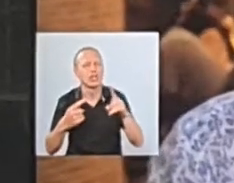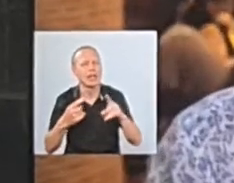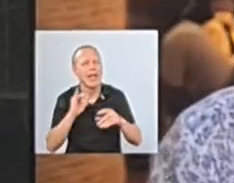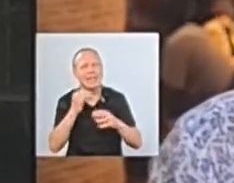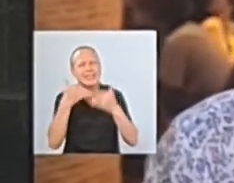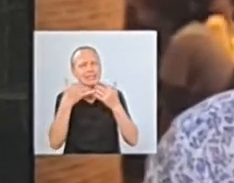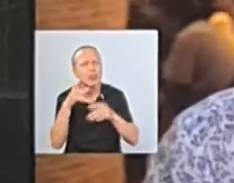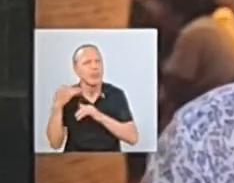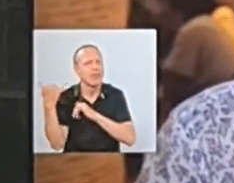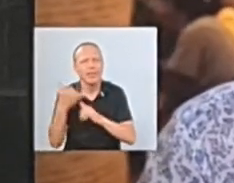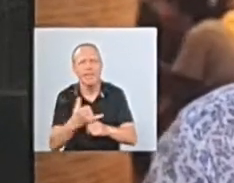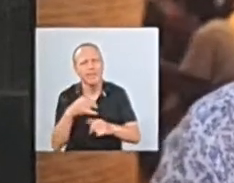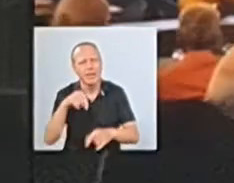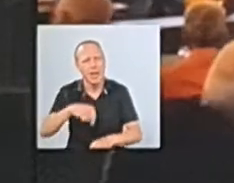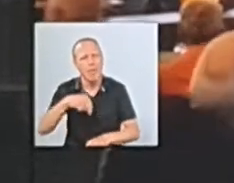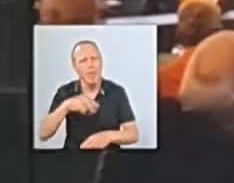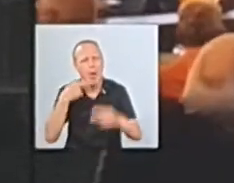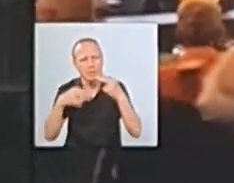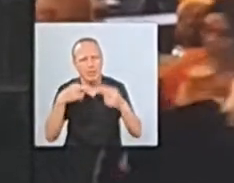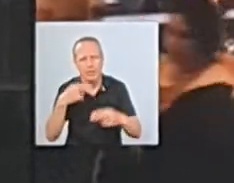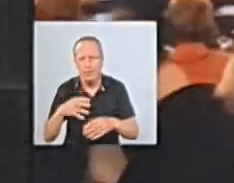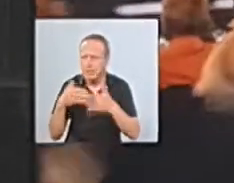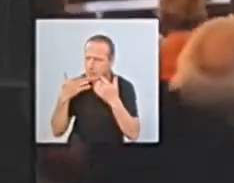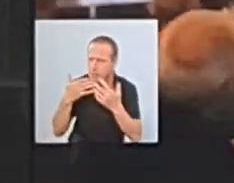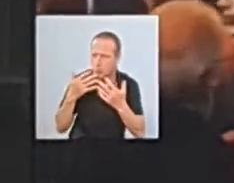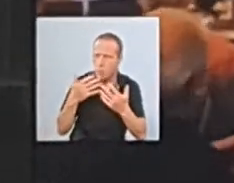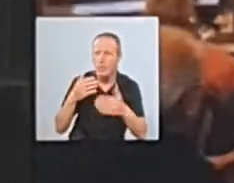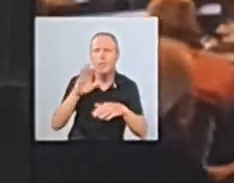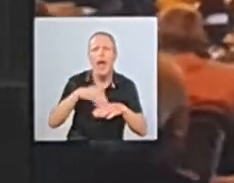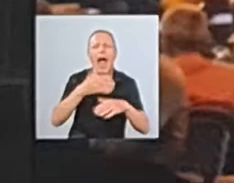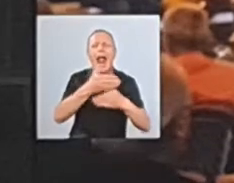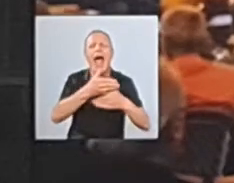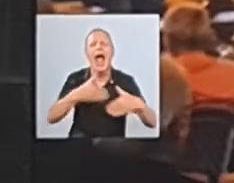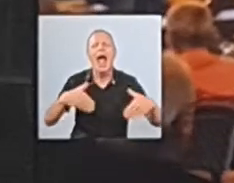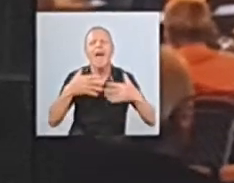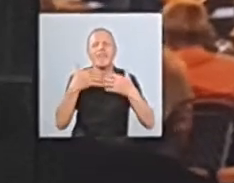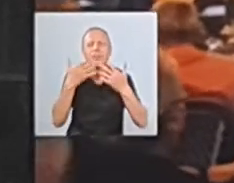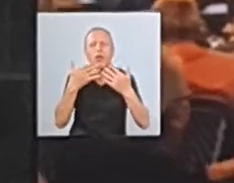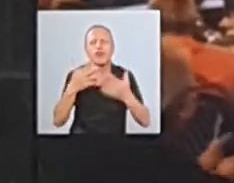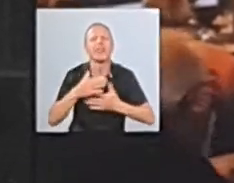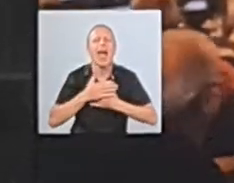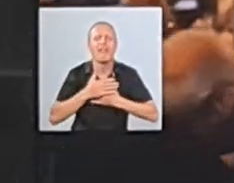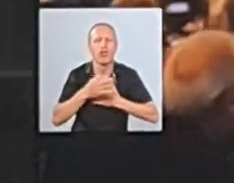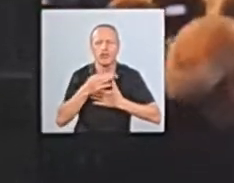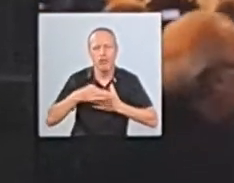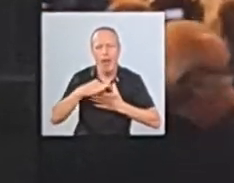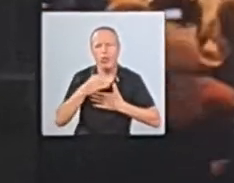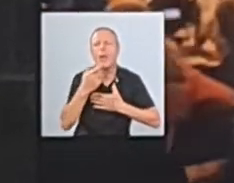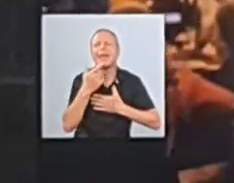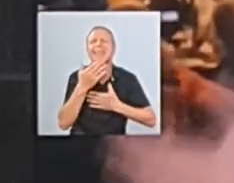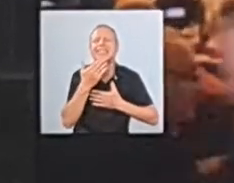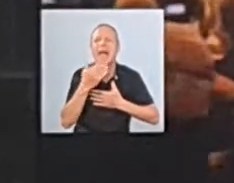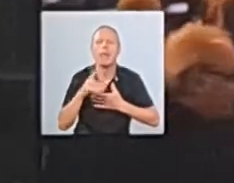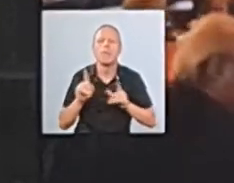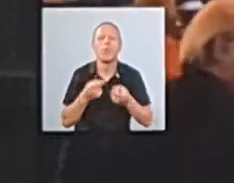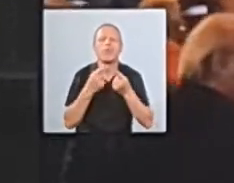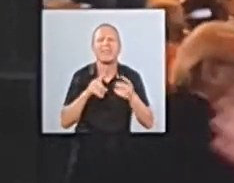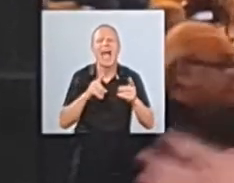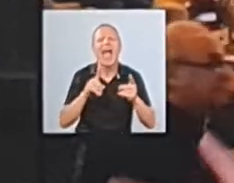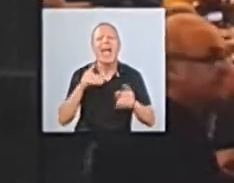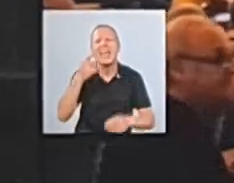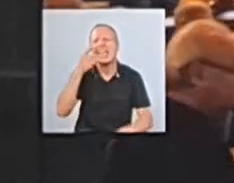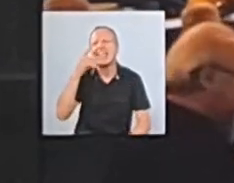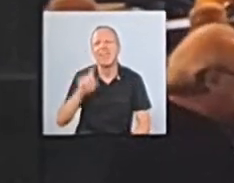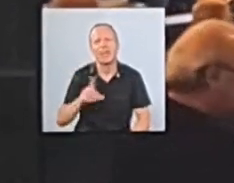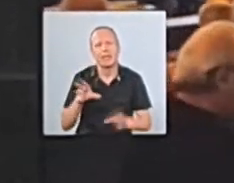אחד להביא לכאן למסעדה? סיפורים על קו פרשת האהבה שלנו הישראלי למוזיקה היוונית, יחד עם הלהקה